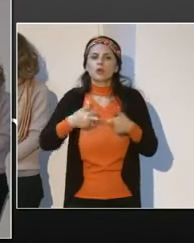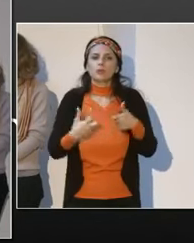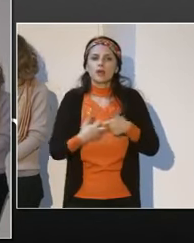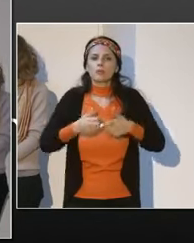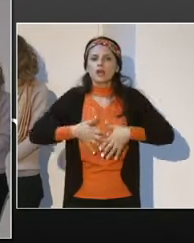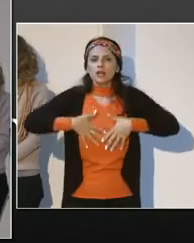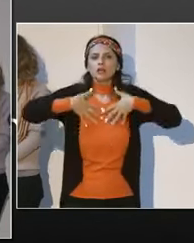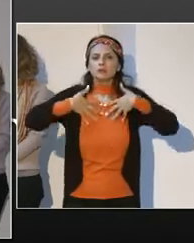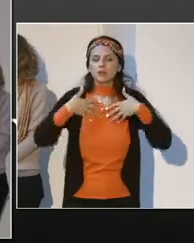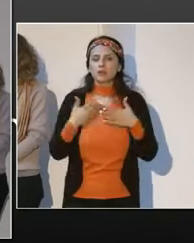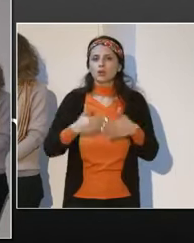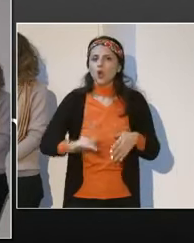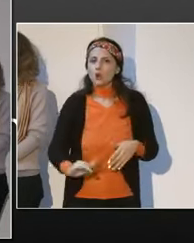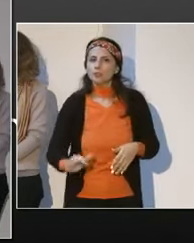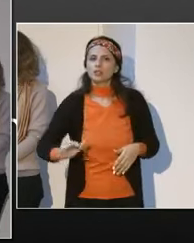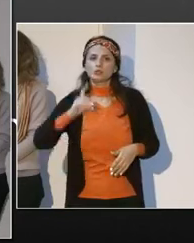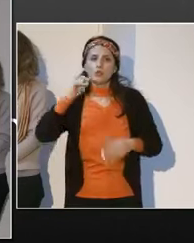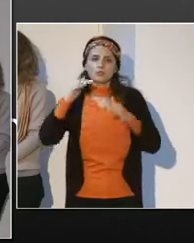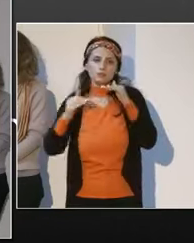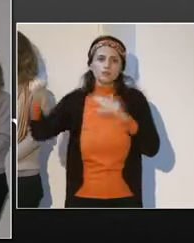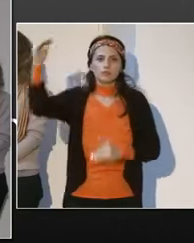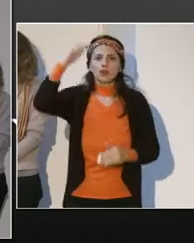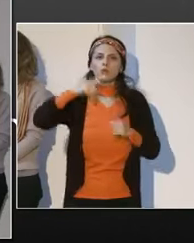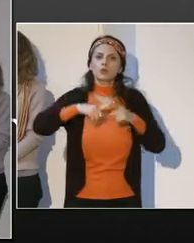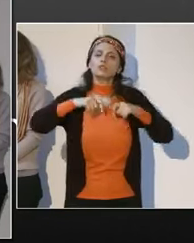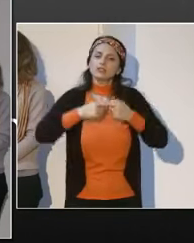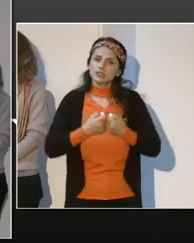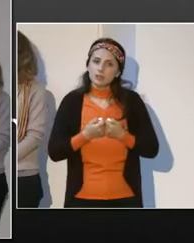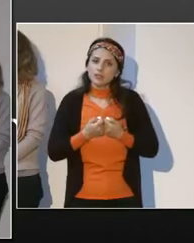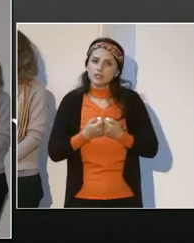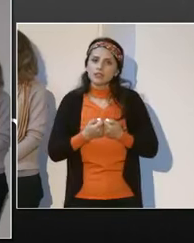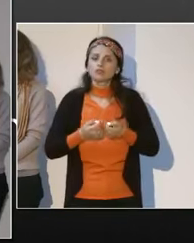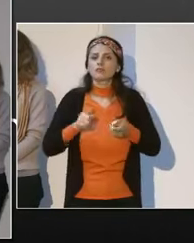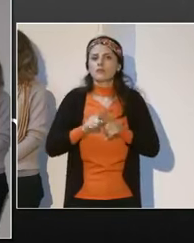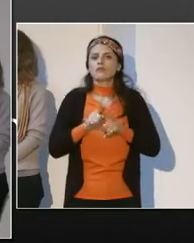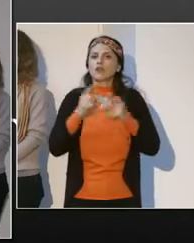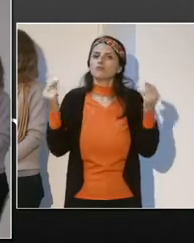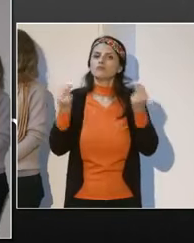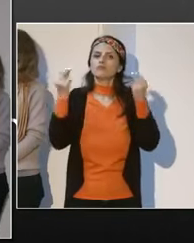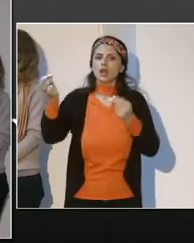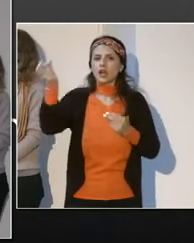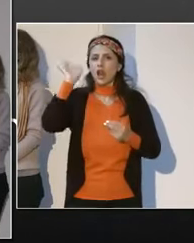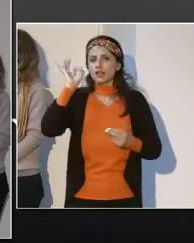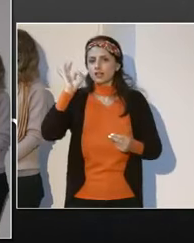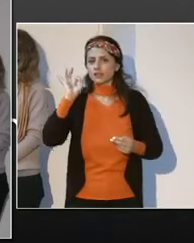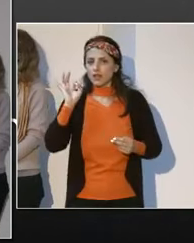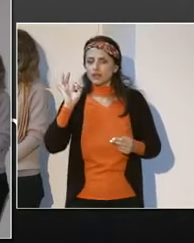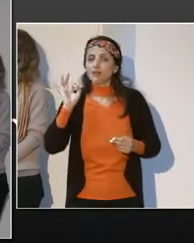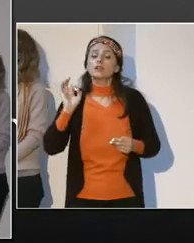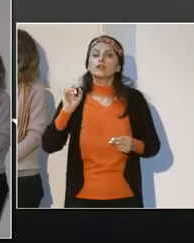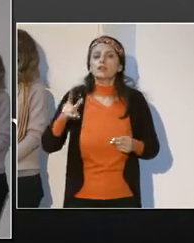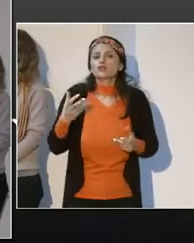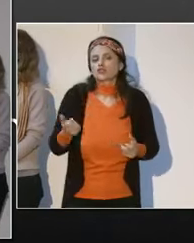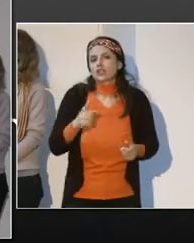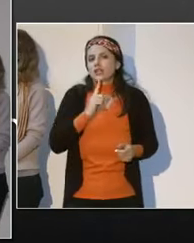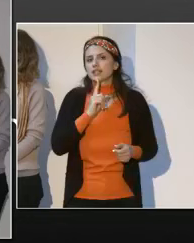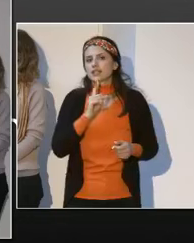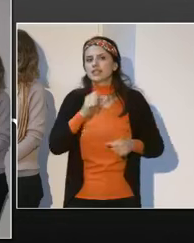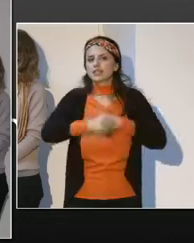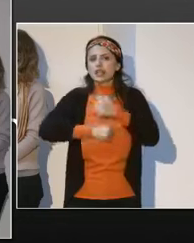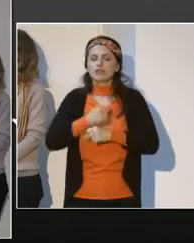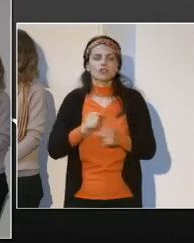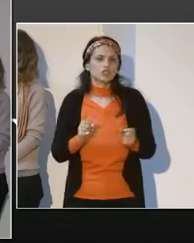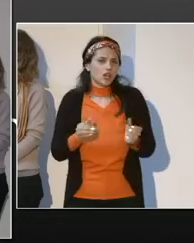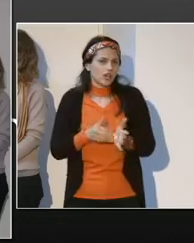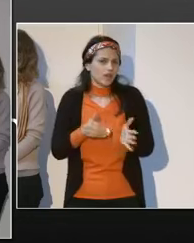și familiile acestora si a elaborat standardele de calitate in baza carora acest tip de serviciu